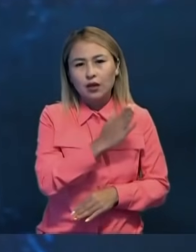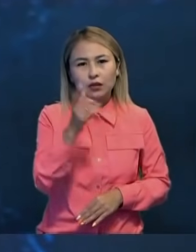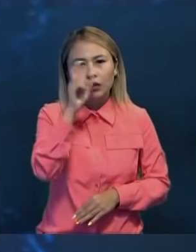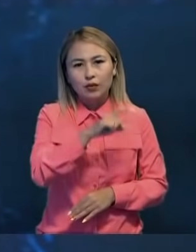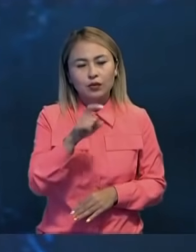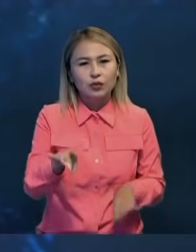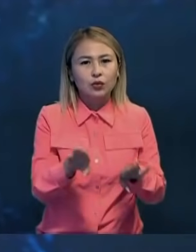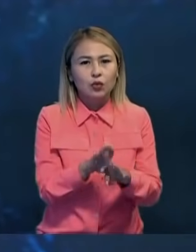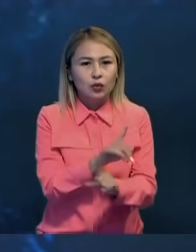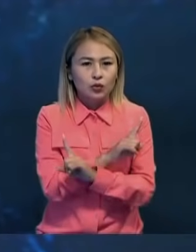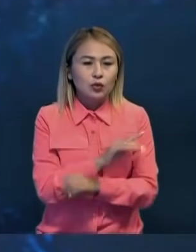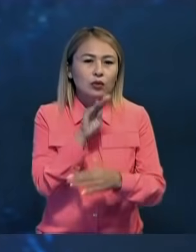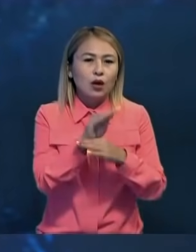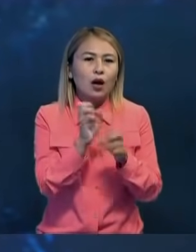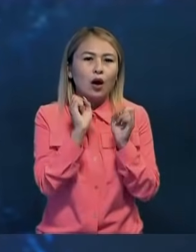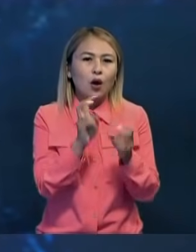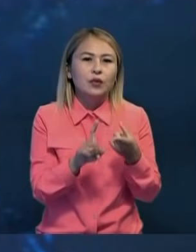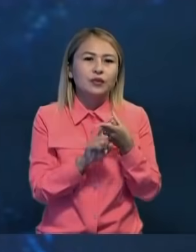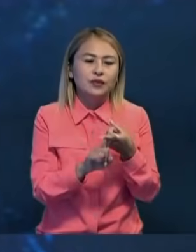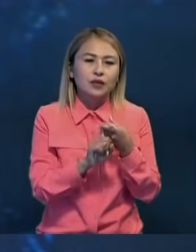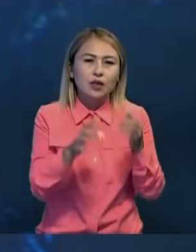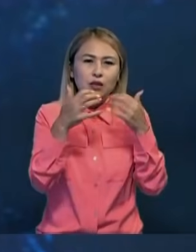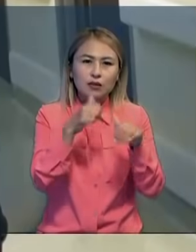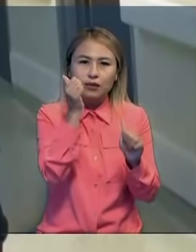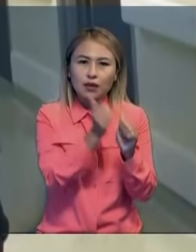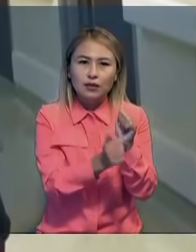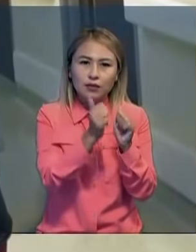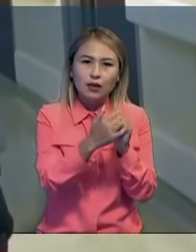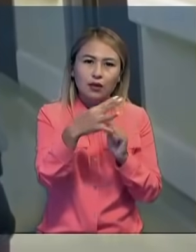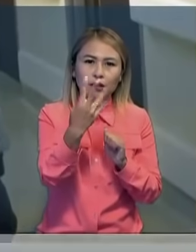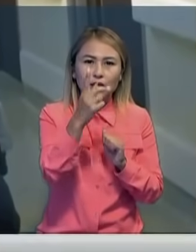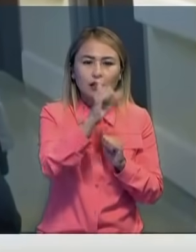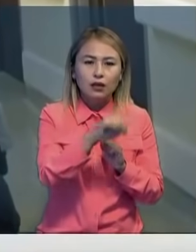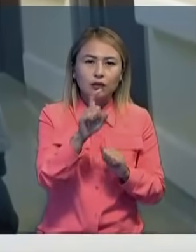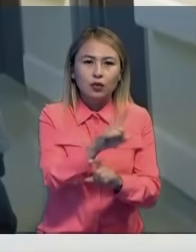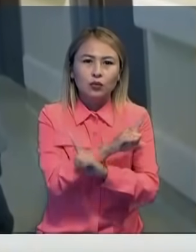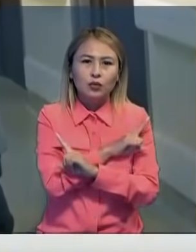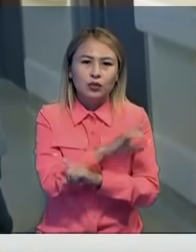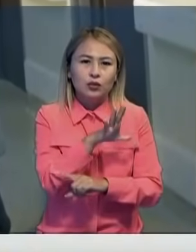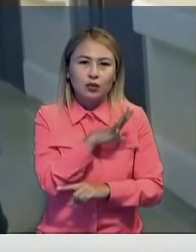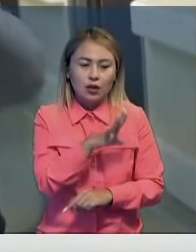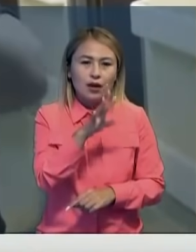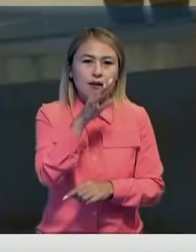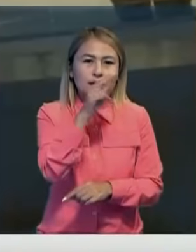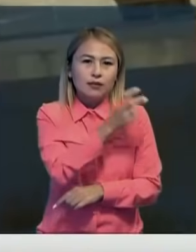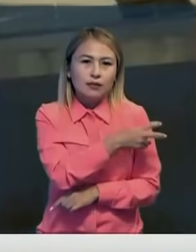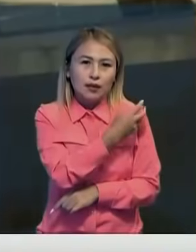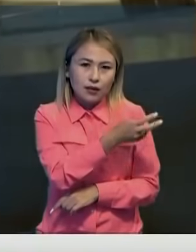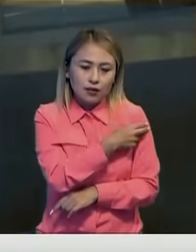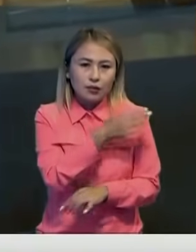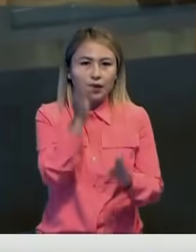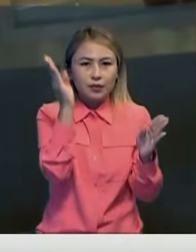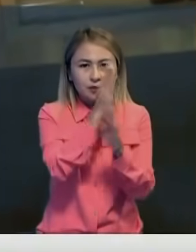індетінен 1000-нан астам адам көз жұмды. Сонда қауіпті инфекция сағат сайын 42 адамның өмірін жалмаған.